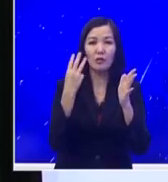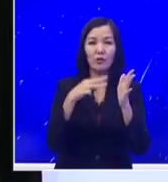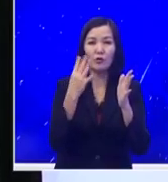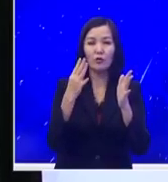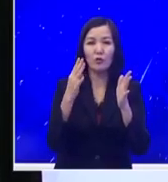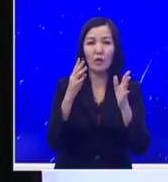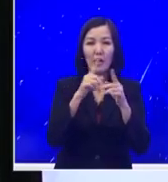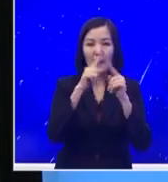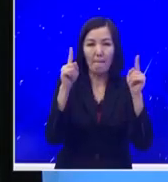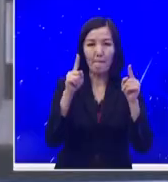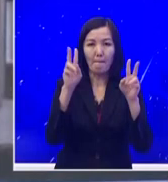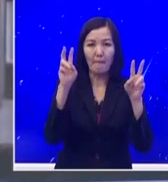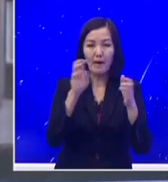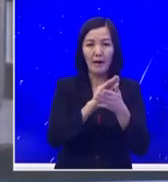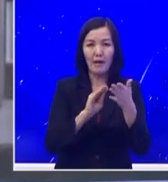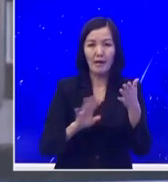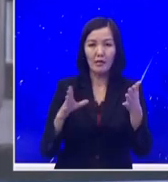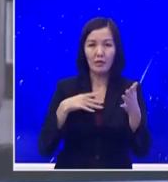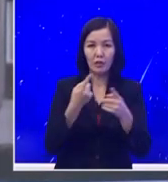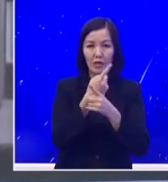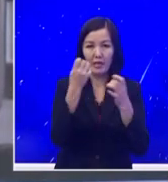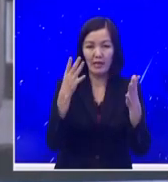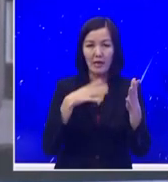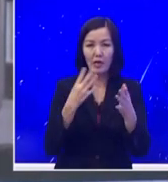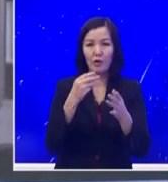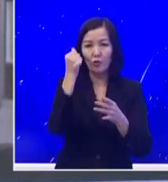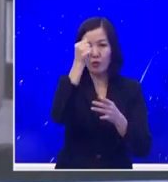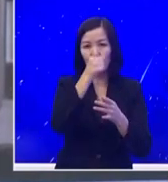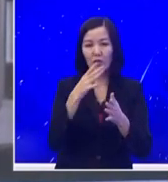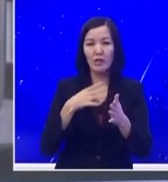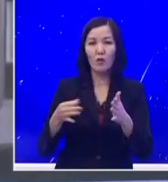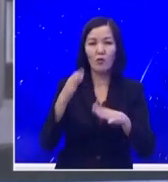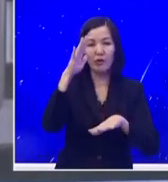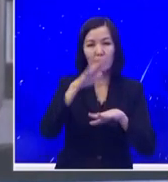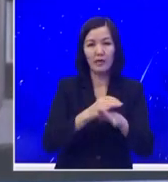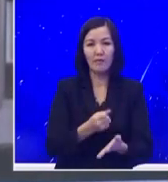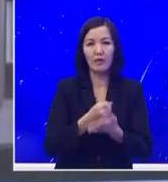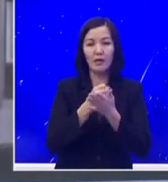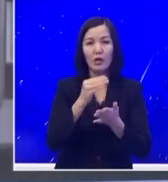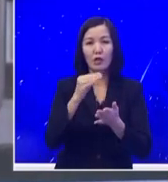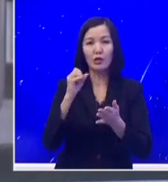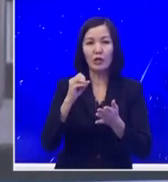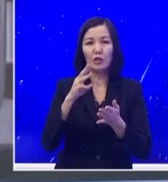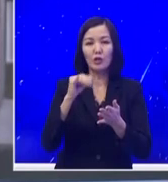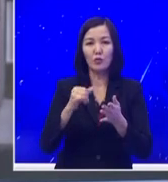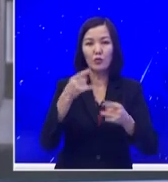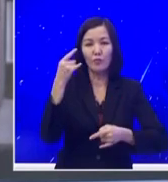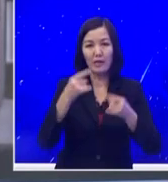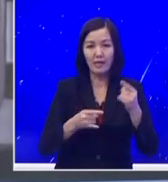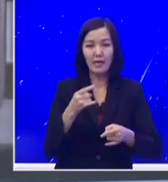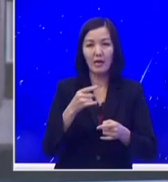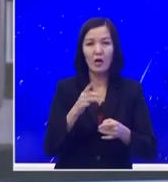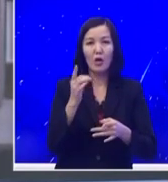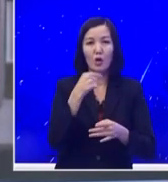17834 мақала жарияланған. Соңғы 4 жылда облыс әкімінің қолдауымен құрылған Жетісу медиа, рухани жаңғыру орталығы